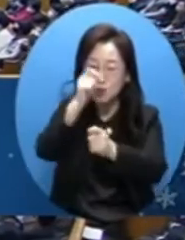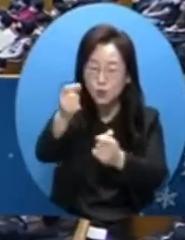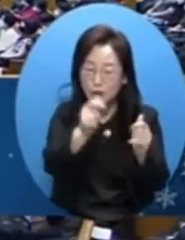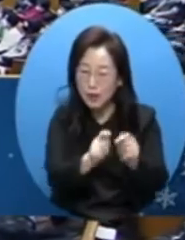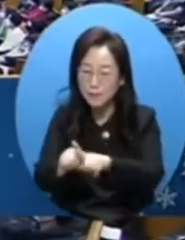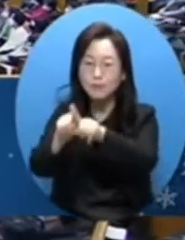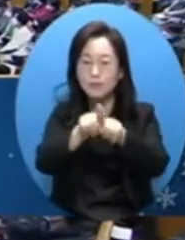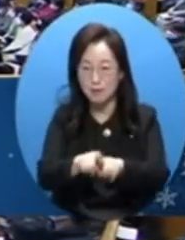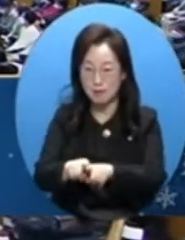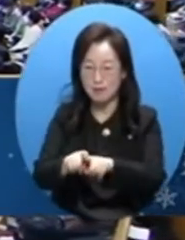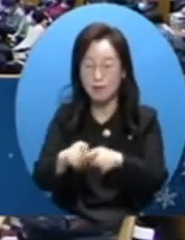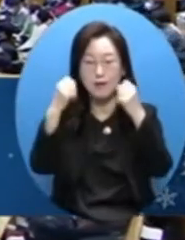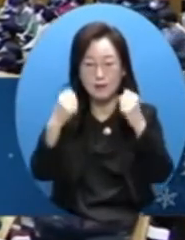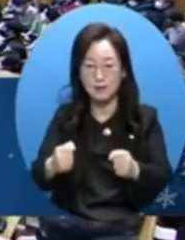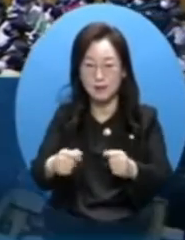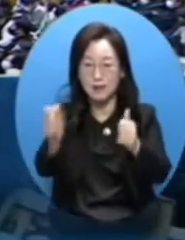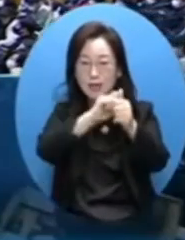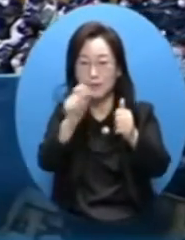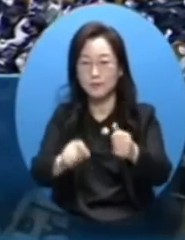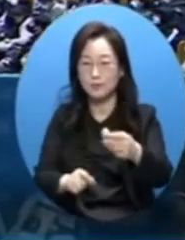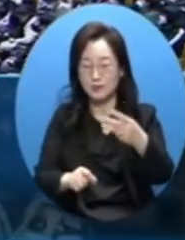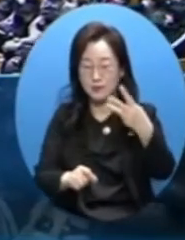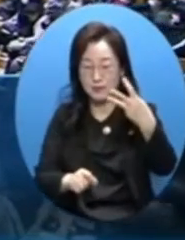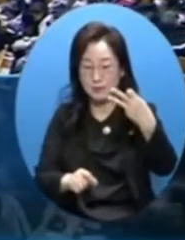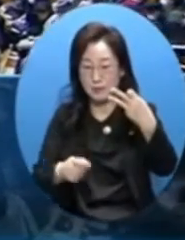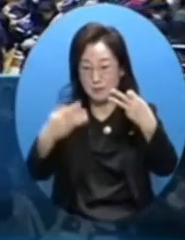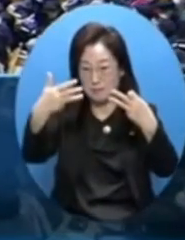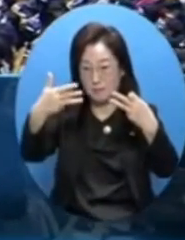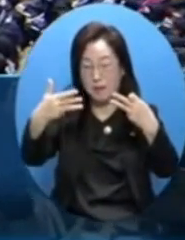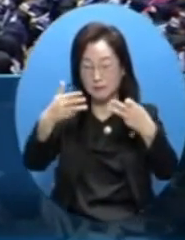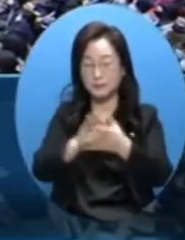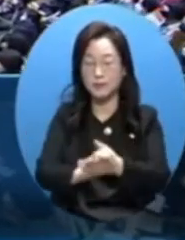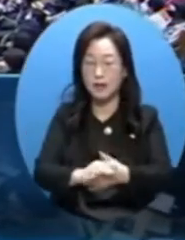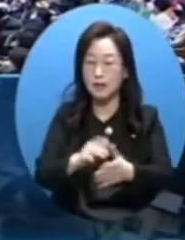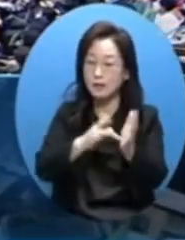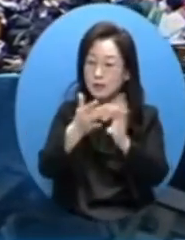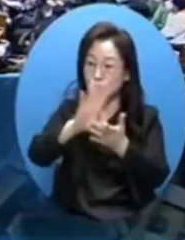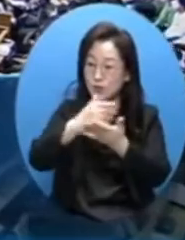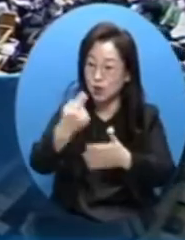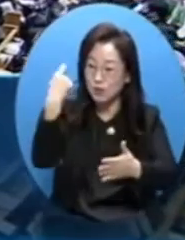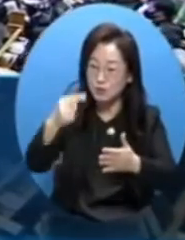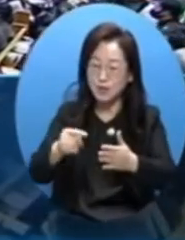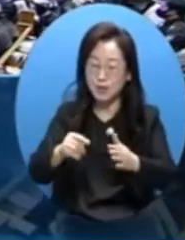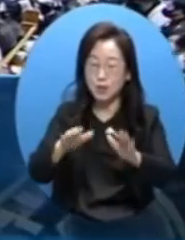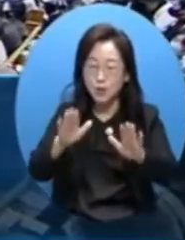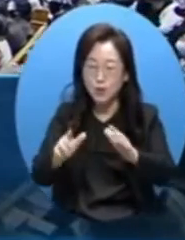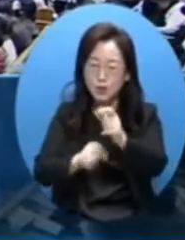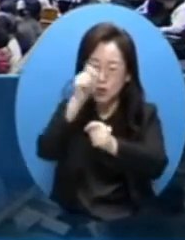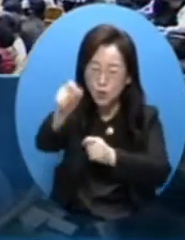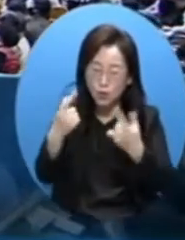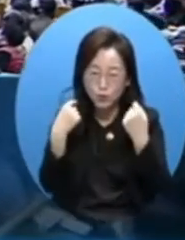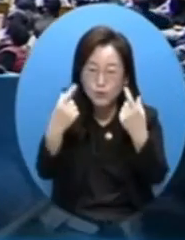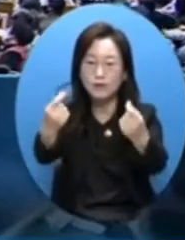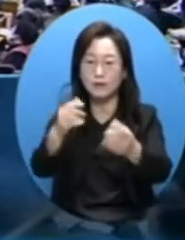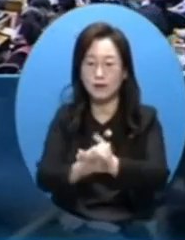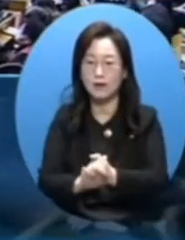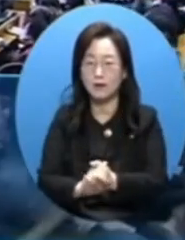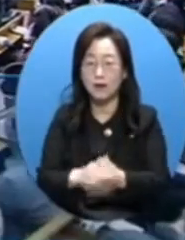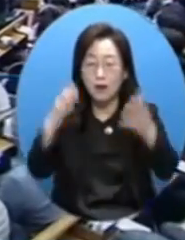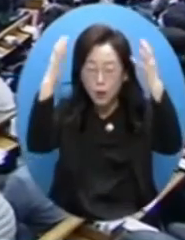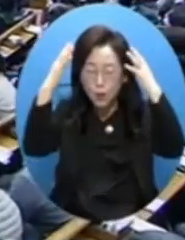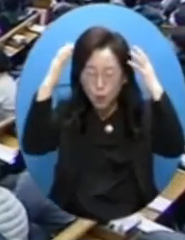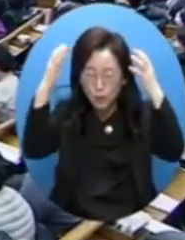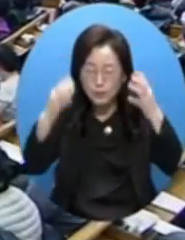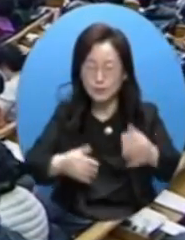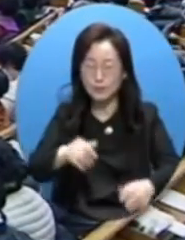계신 것입니다. 히브리서 13장 8절을 말씀합니다. 예수께서는 어제나 오늘이나 영원토록 동일하시니라. 고달픈 인생길을 살아간